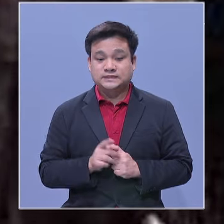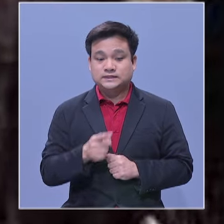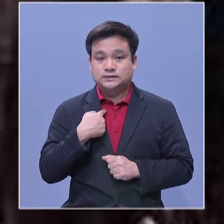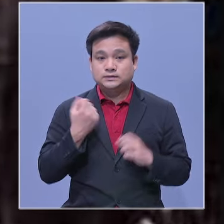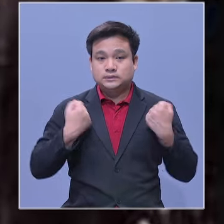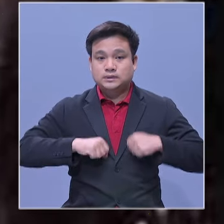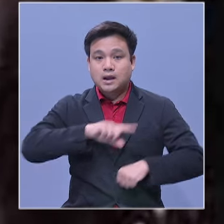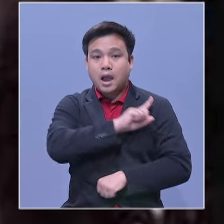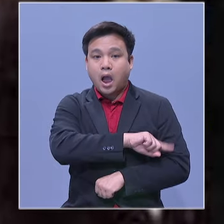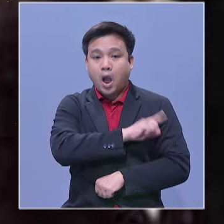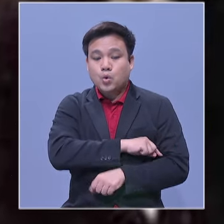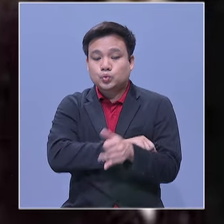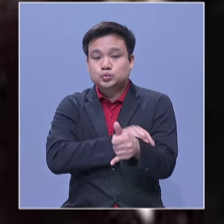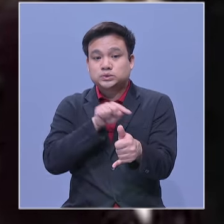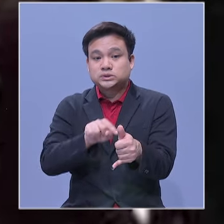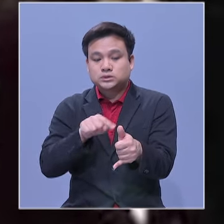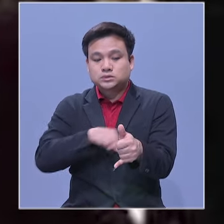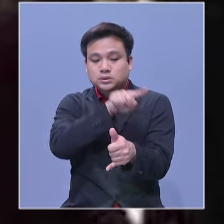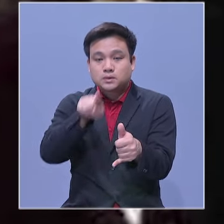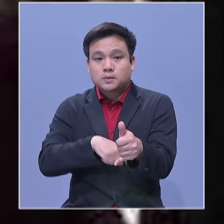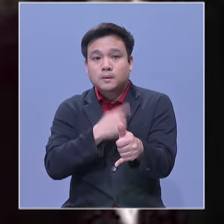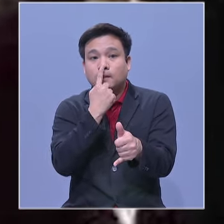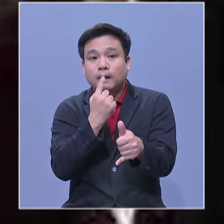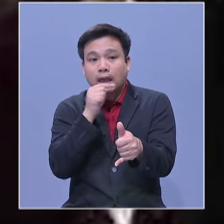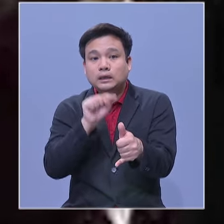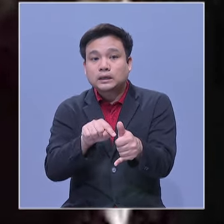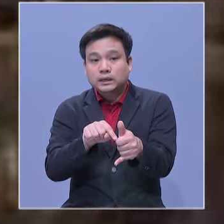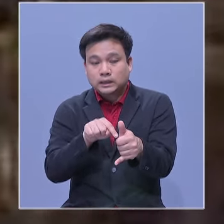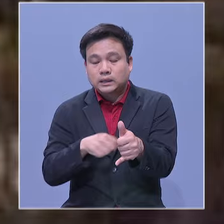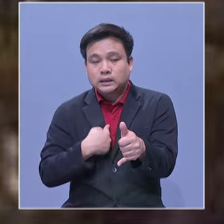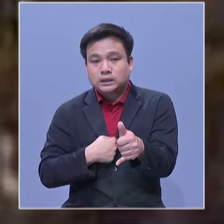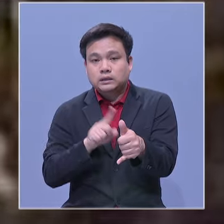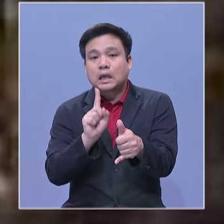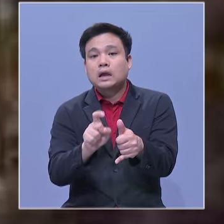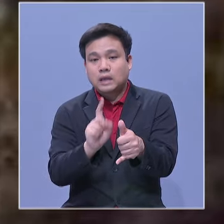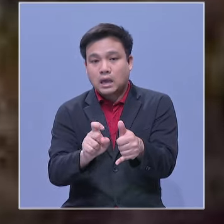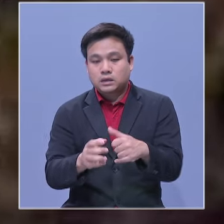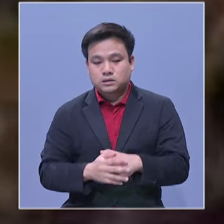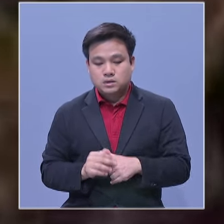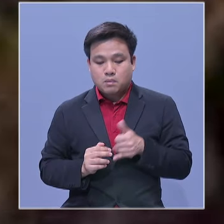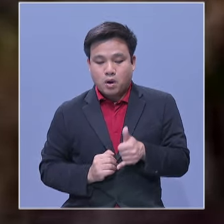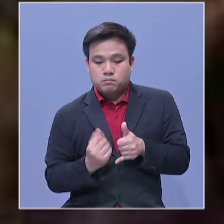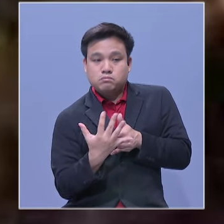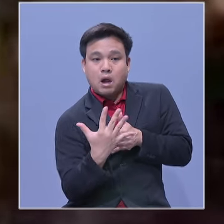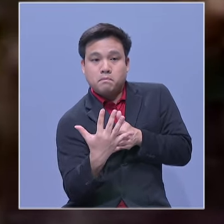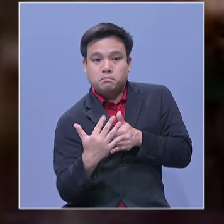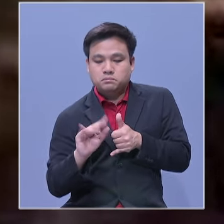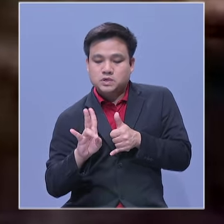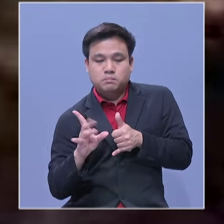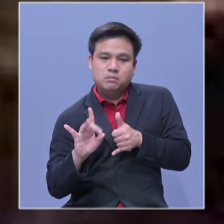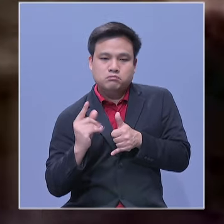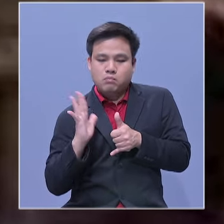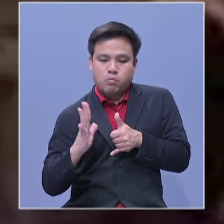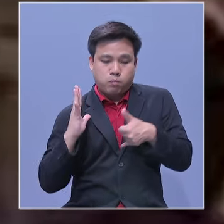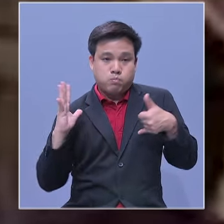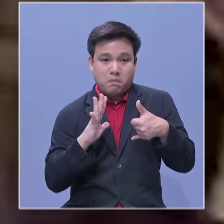ตนะ คนที่ใส่เสื้อสีขาวที่เราวงกลมไว้ให้ยืนประจันหน้ากับกลุ่มวัยรุ่นประมาณ 7-8 คนนี่เป็นภาพสุดท้ายของเข